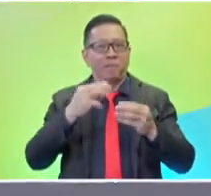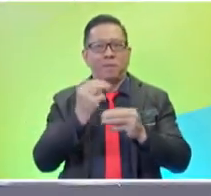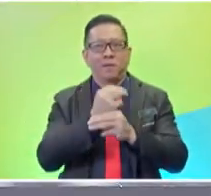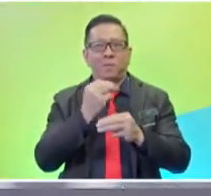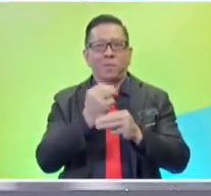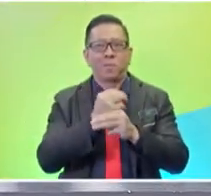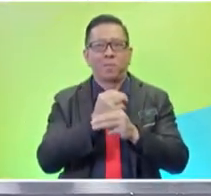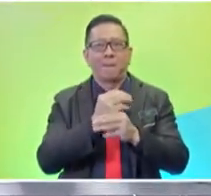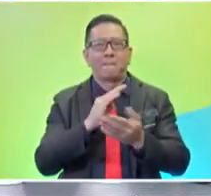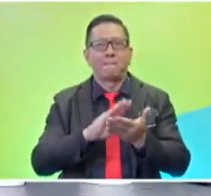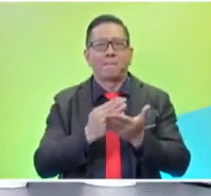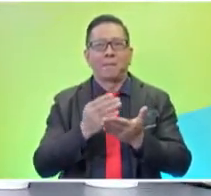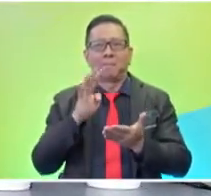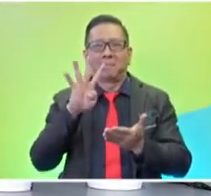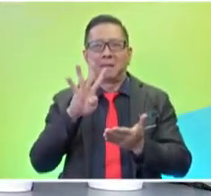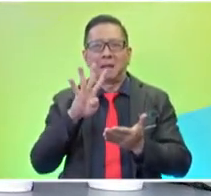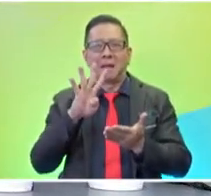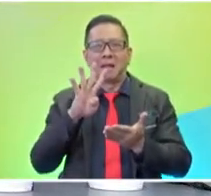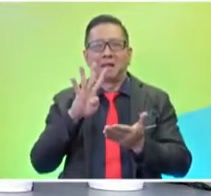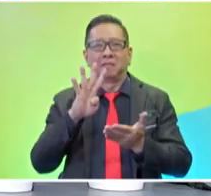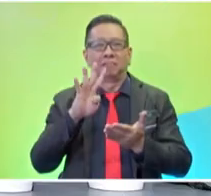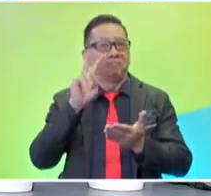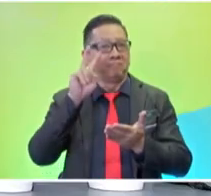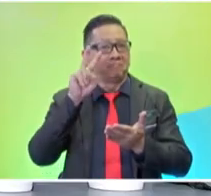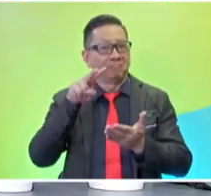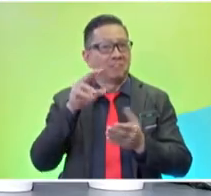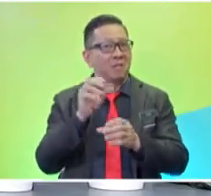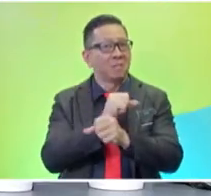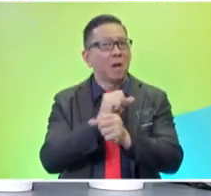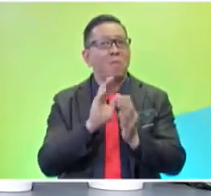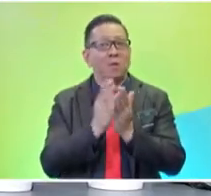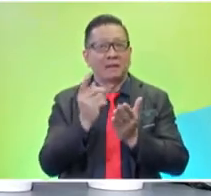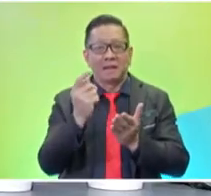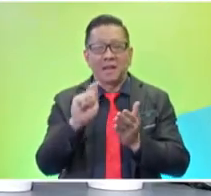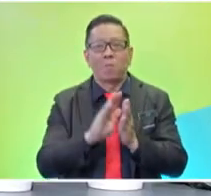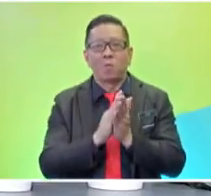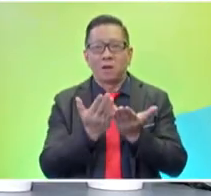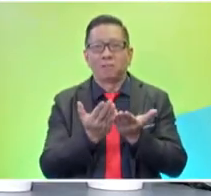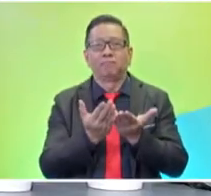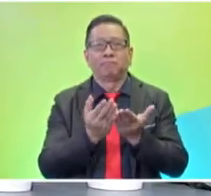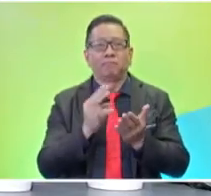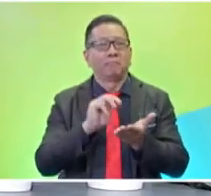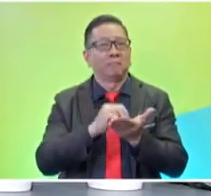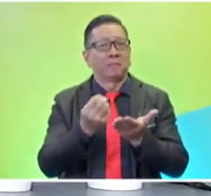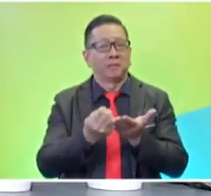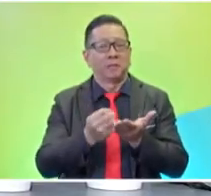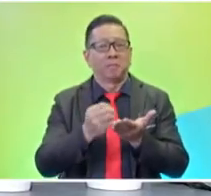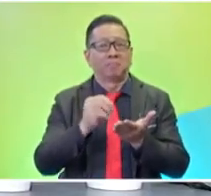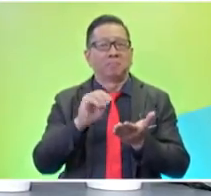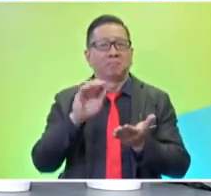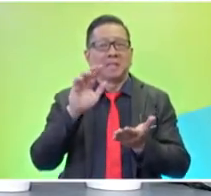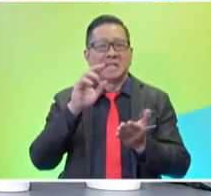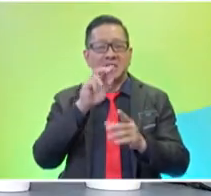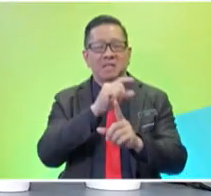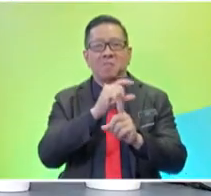bab 4 di buku teks anda jadi jangan lupa untuk dapatkan juga buku teks dan buku surat adalah bab 4 untuk tajuk